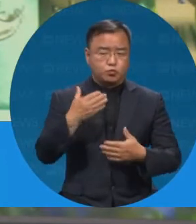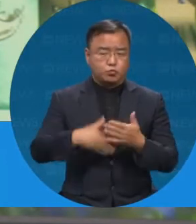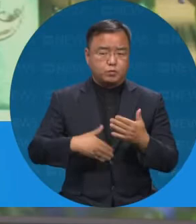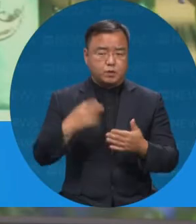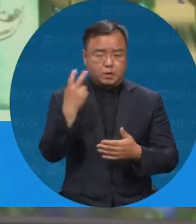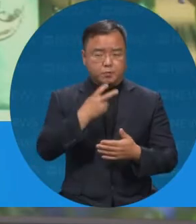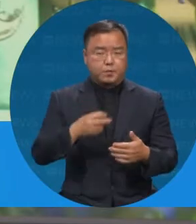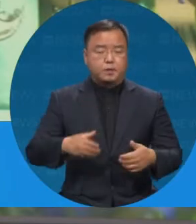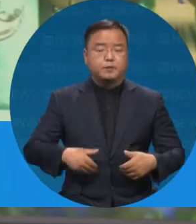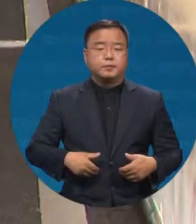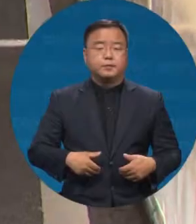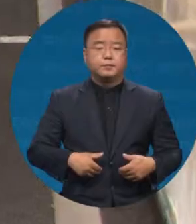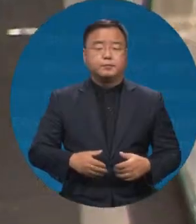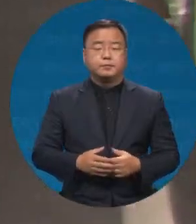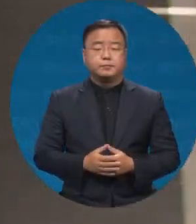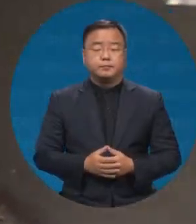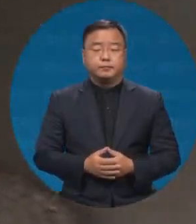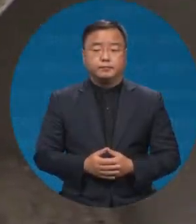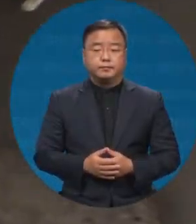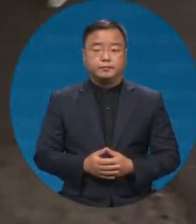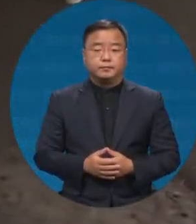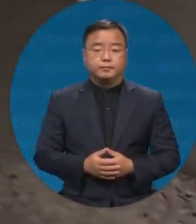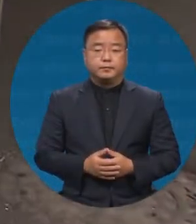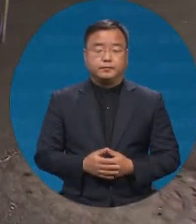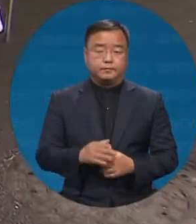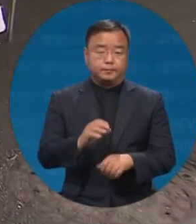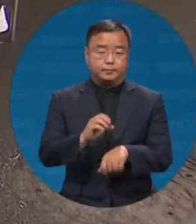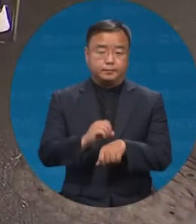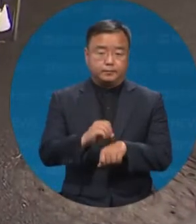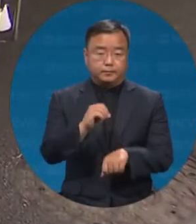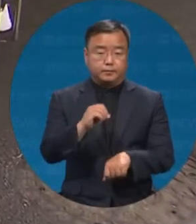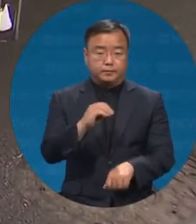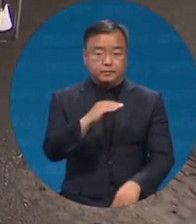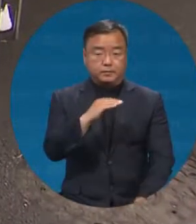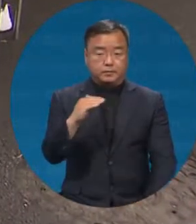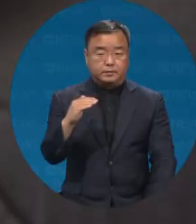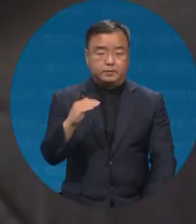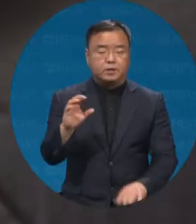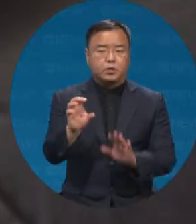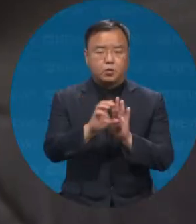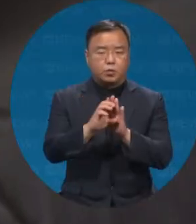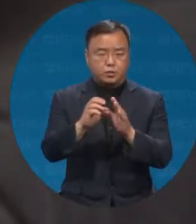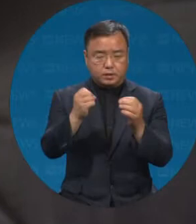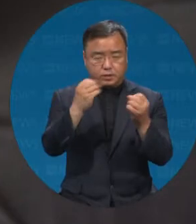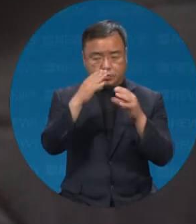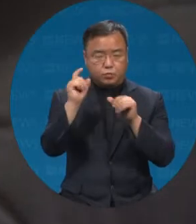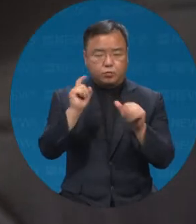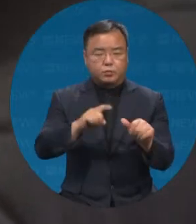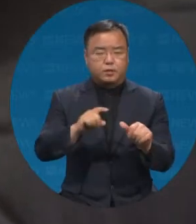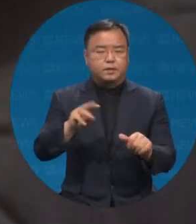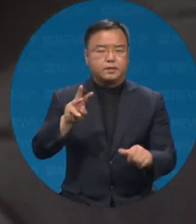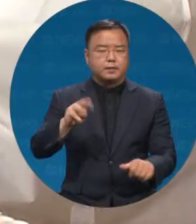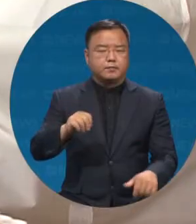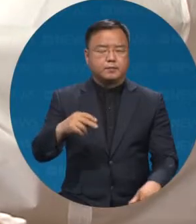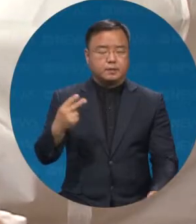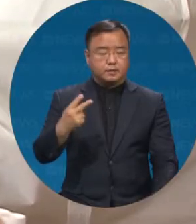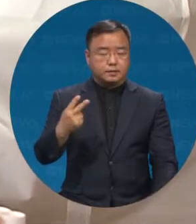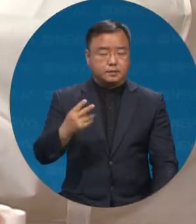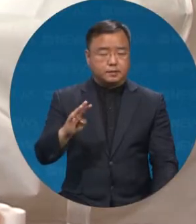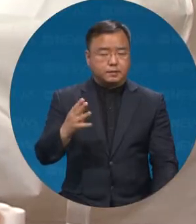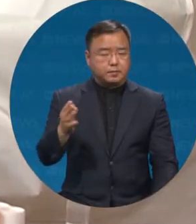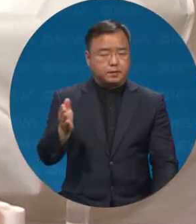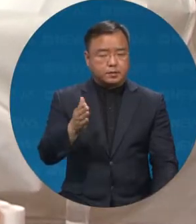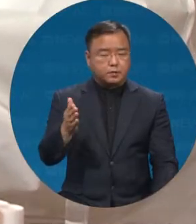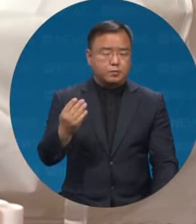자입니다 오늘 0시 기준 콜은 알고 신규 확진 자는 3만 2천 400여 명으로 전날보다